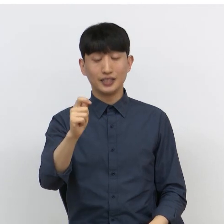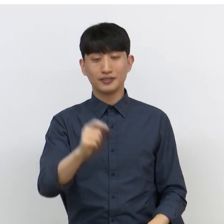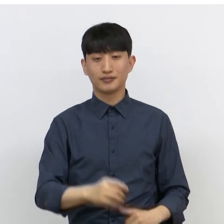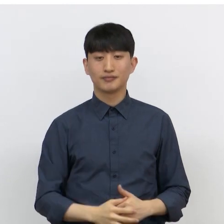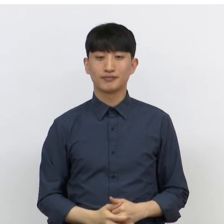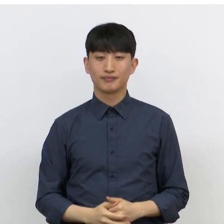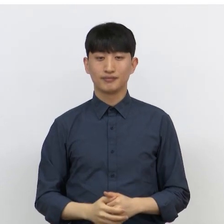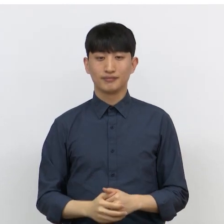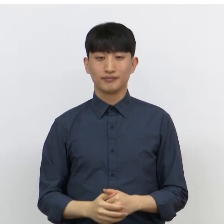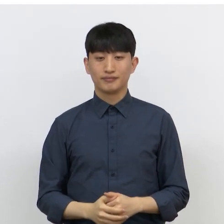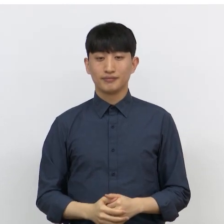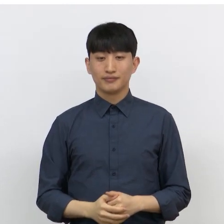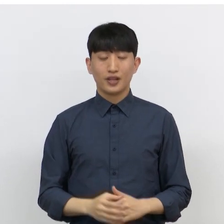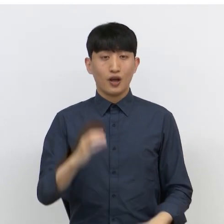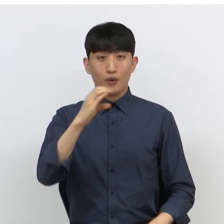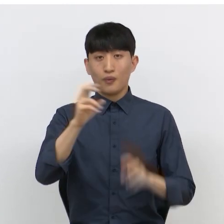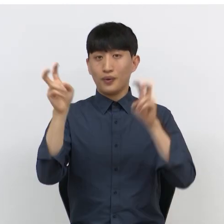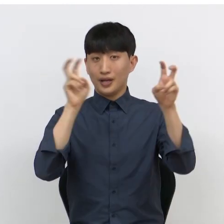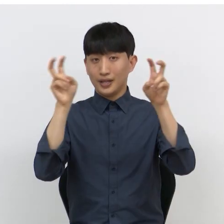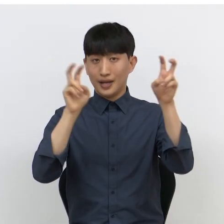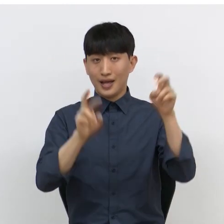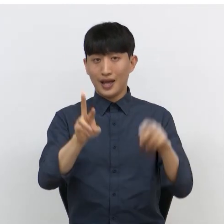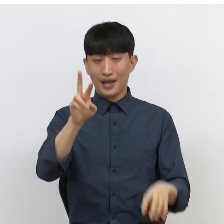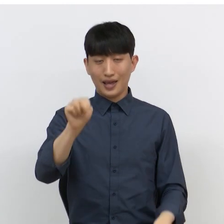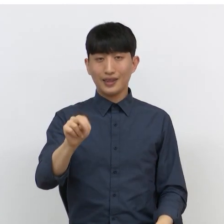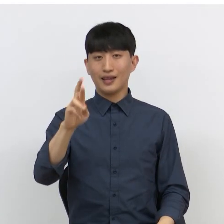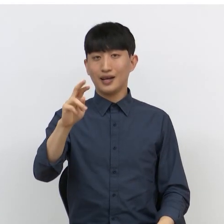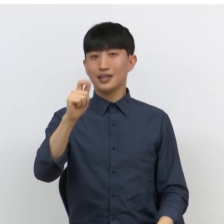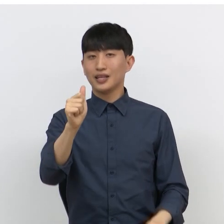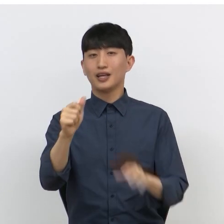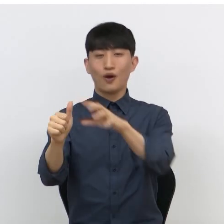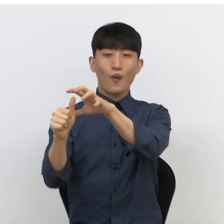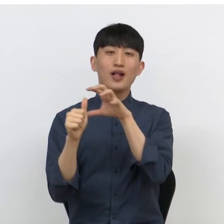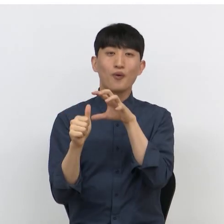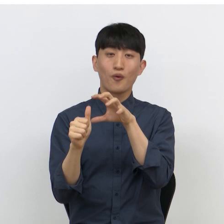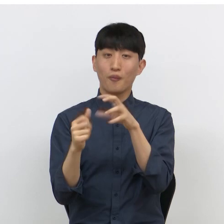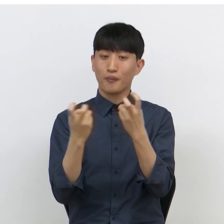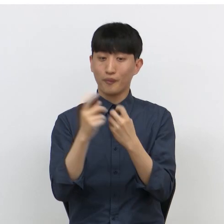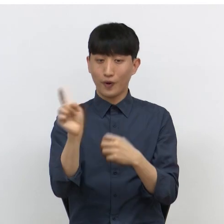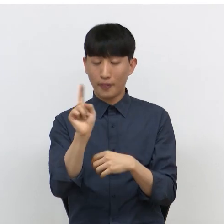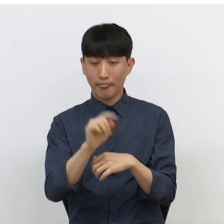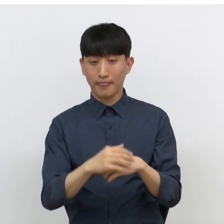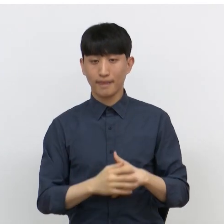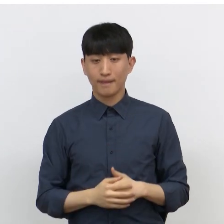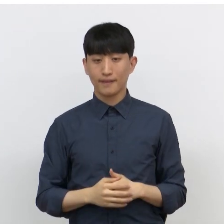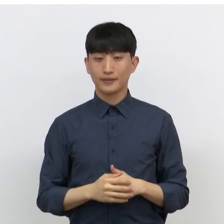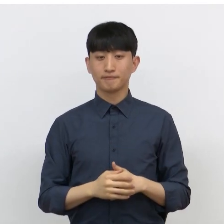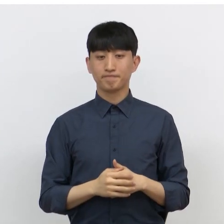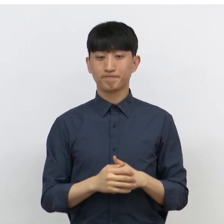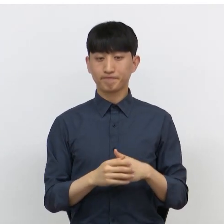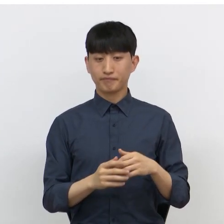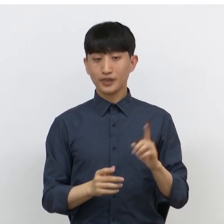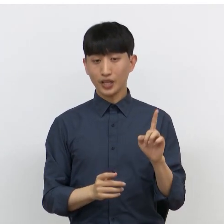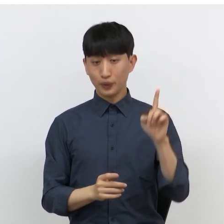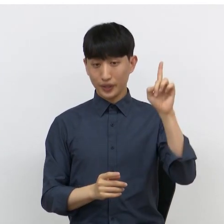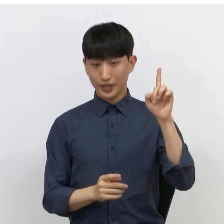자, 그래서 코클리어 같은 경우는 NRT를 어떻게 활용하느냐. 지금 보시게 되면 위쪽에